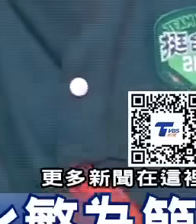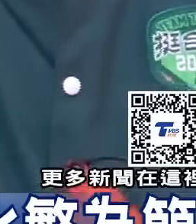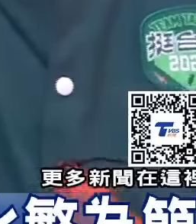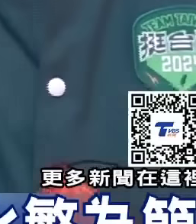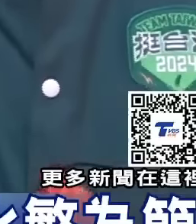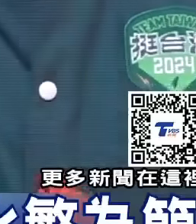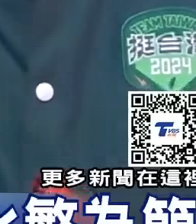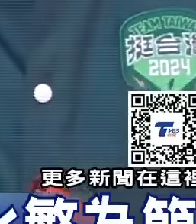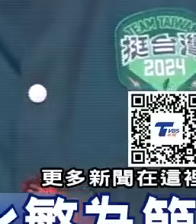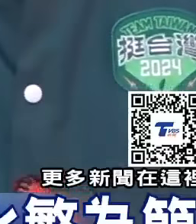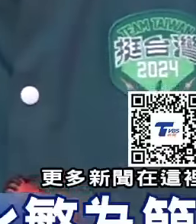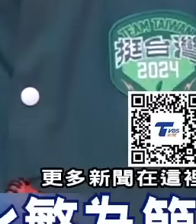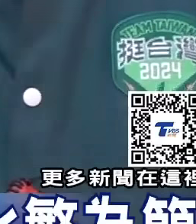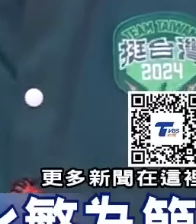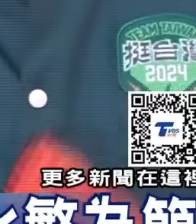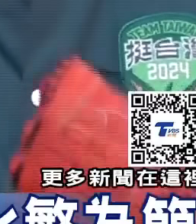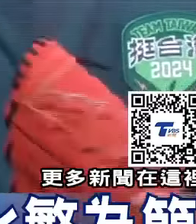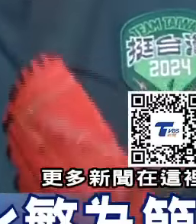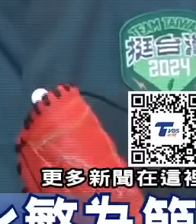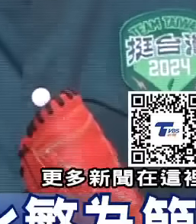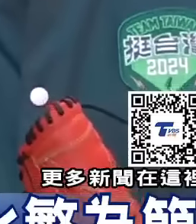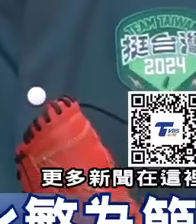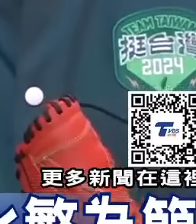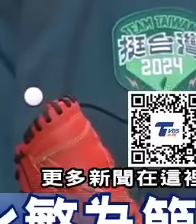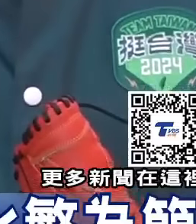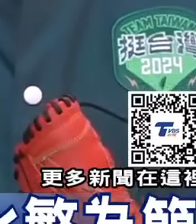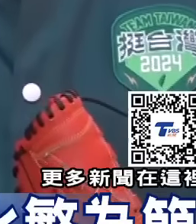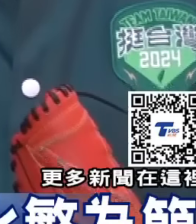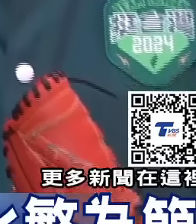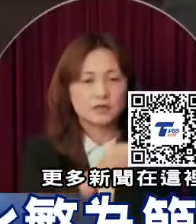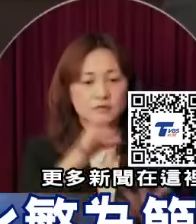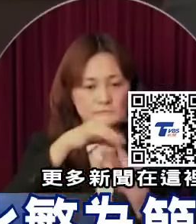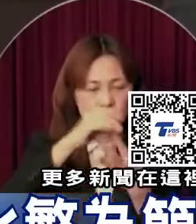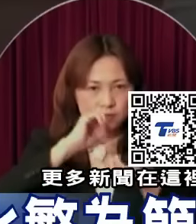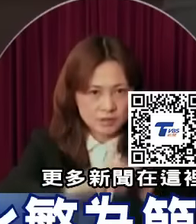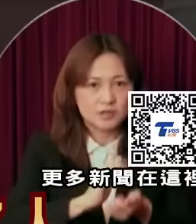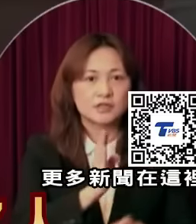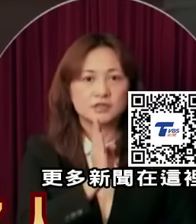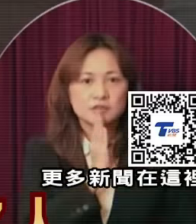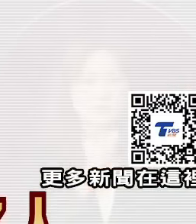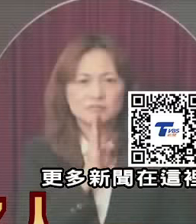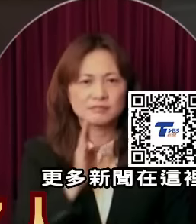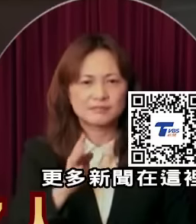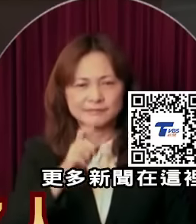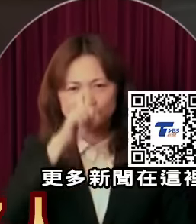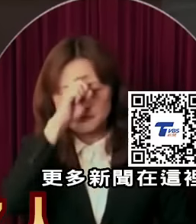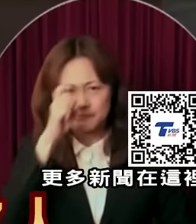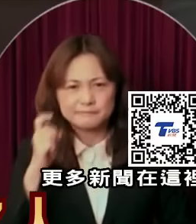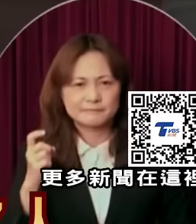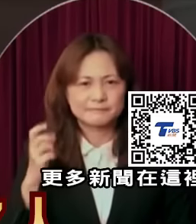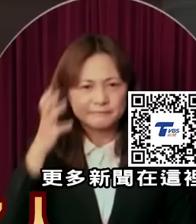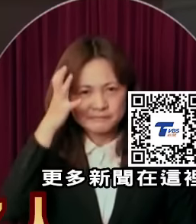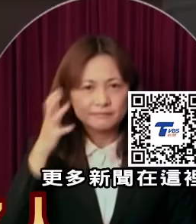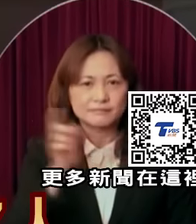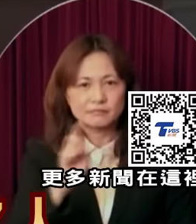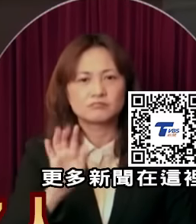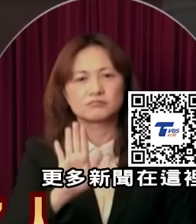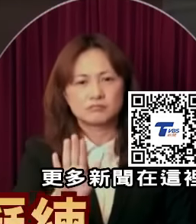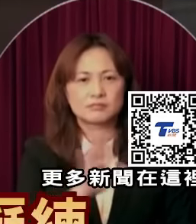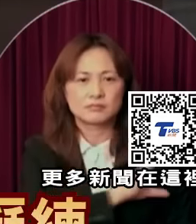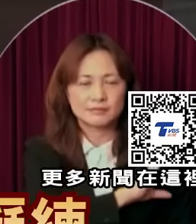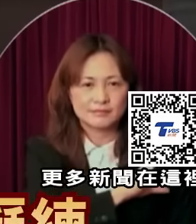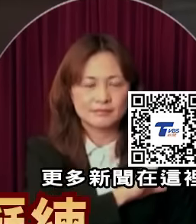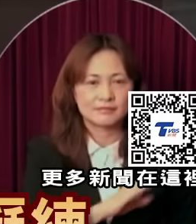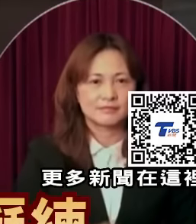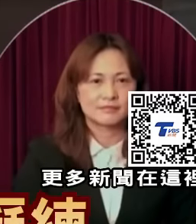部选举主委，但被质疑的还有院长提名人 年龄这个问题。院长被提名人，也